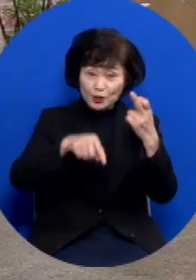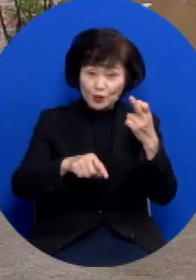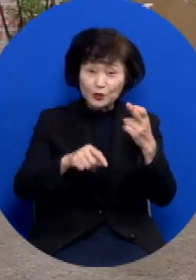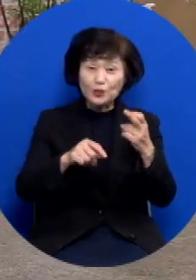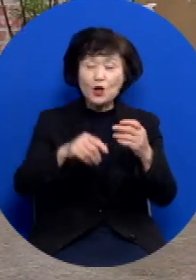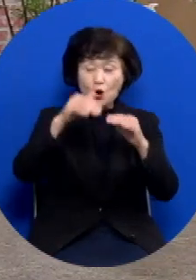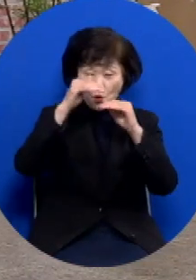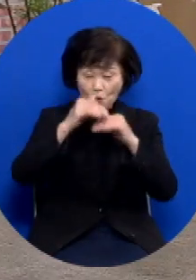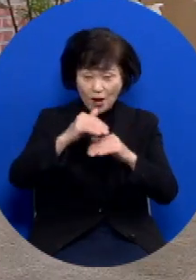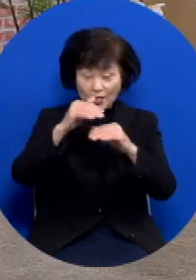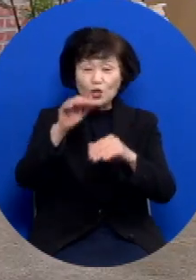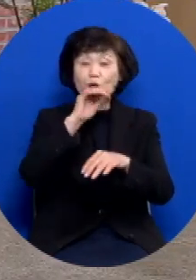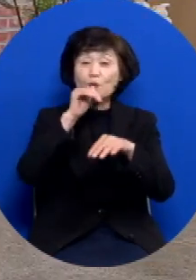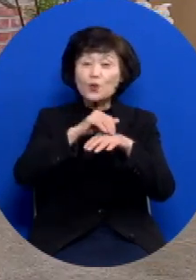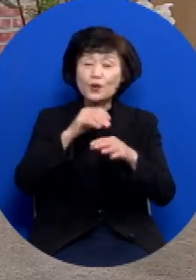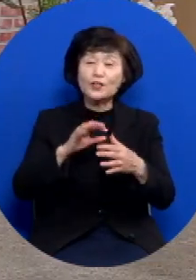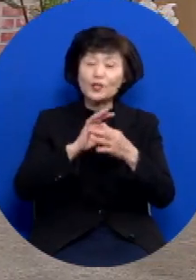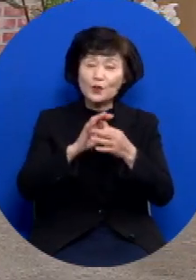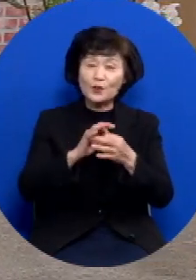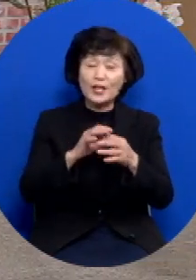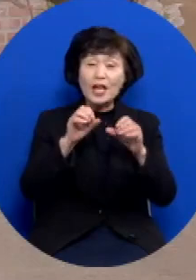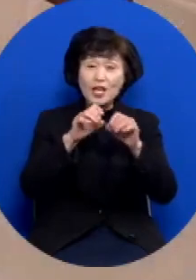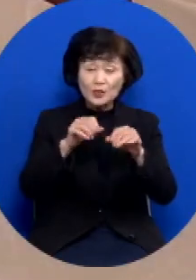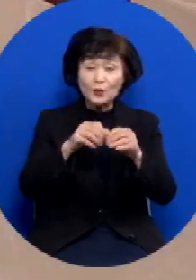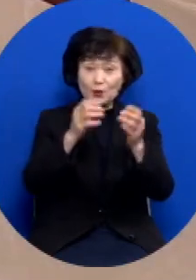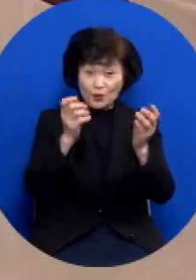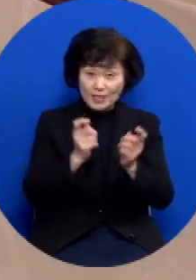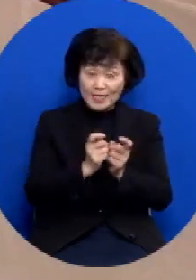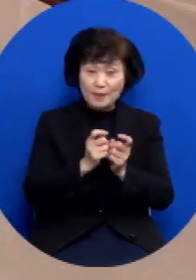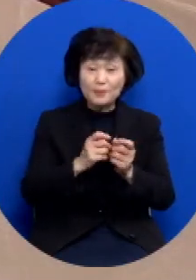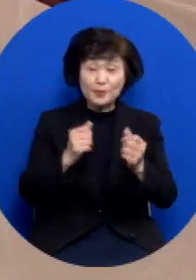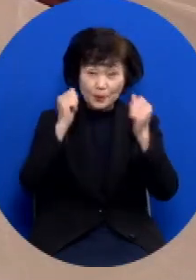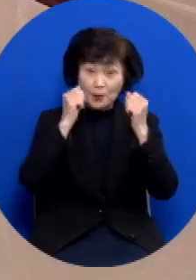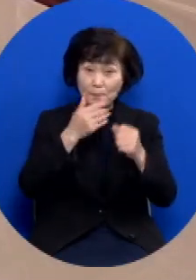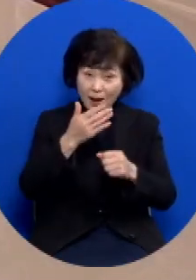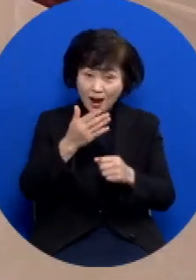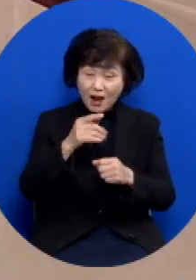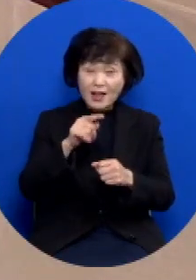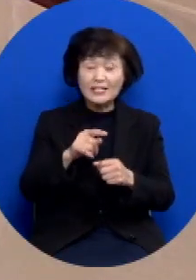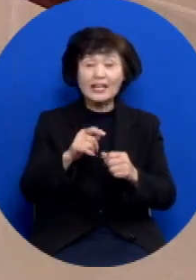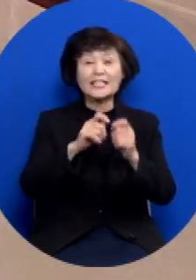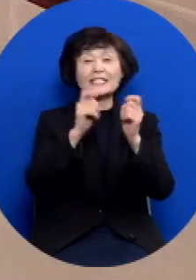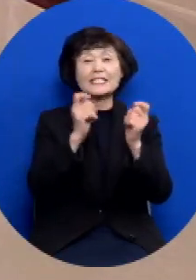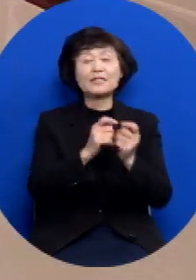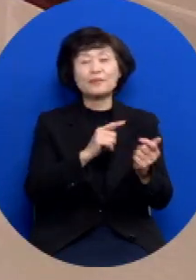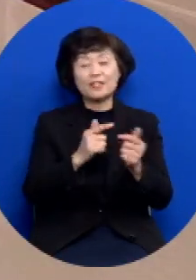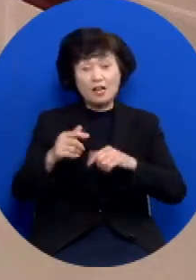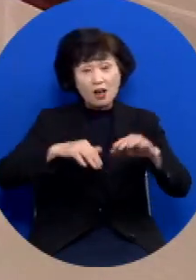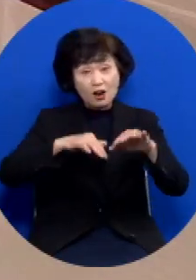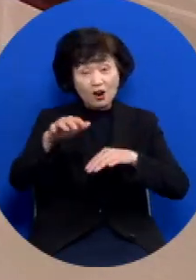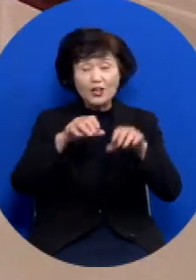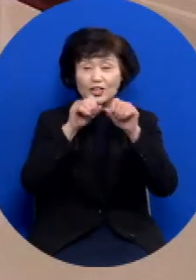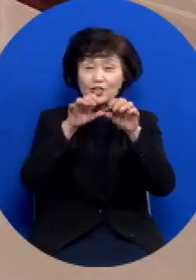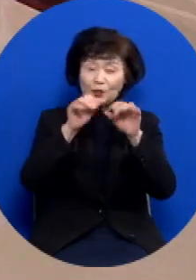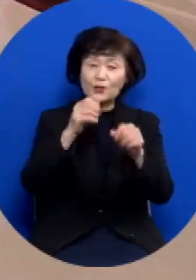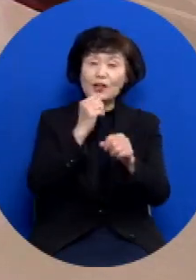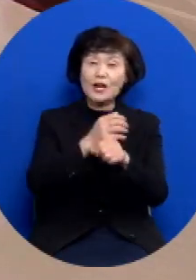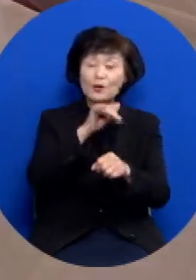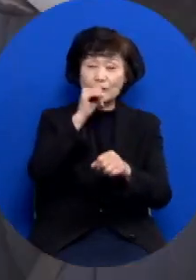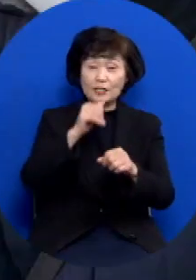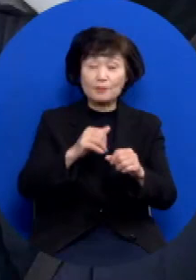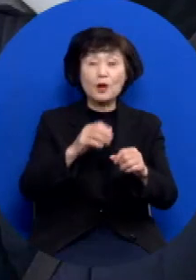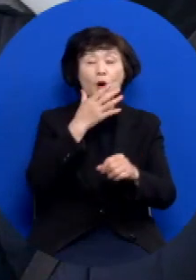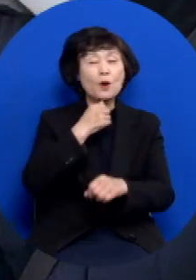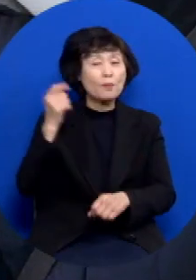현재까지 총 65명의 훈련생을 배출했습니다. 이렇게 탄생한 전도팀은 거리 전도 등에 나서며 지역 복음을